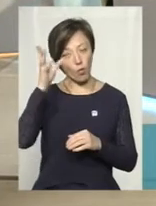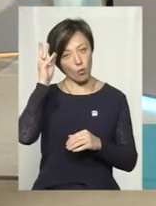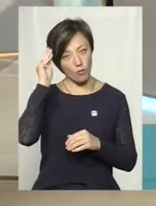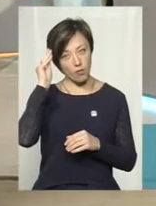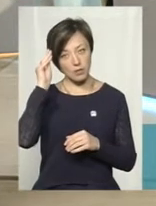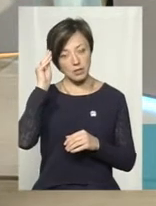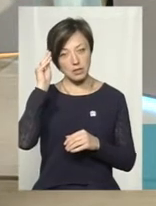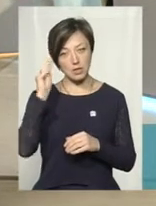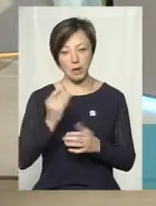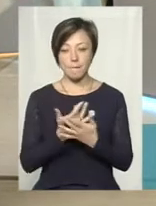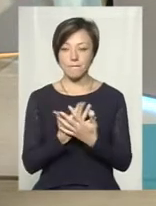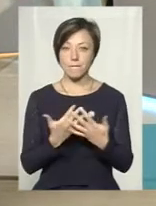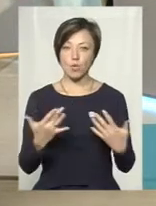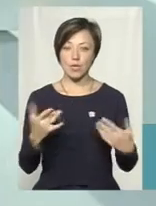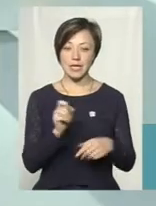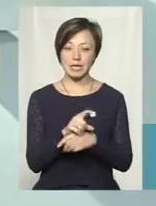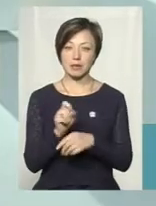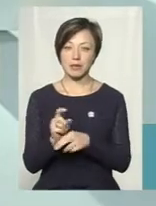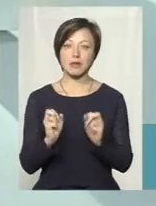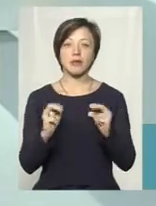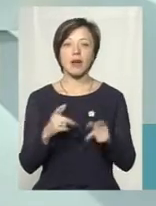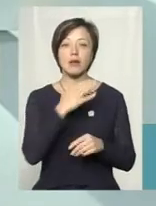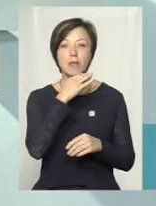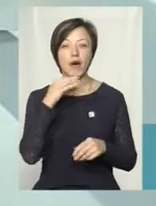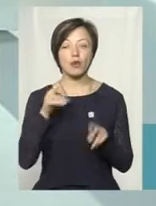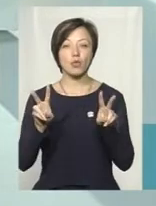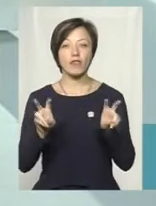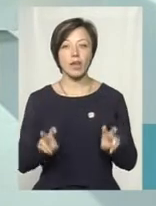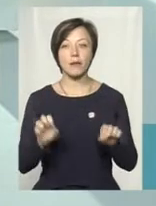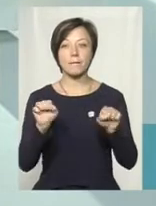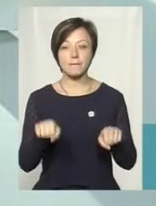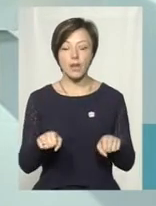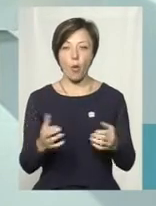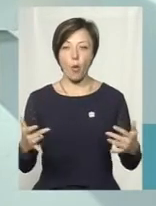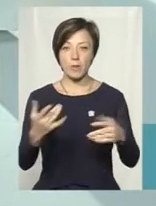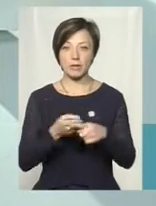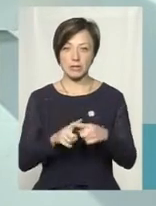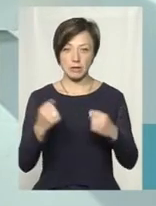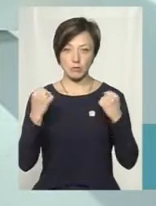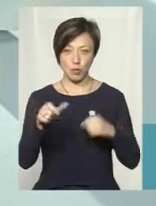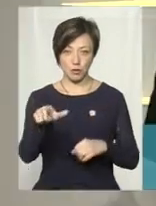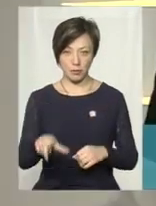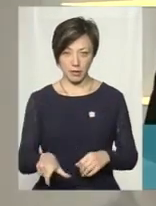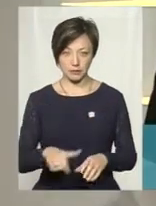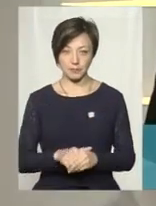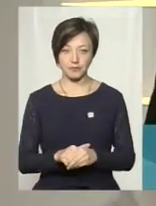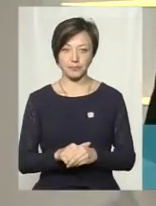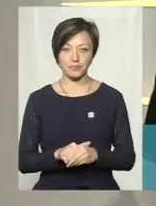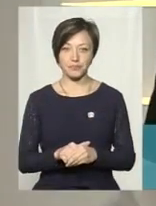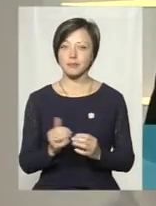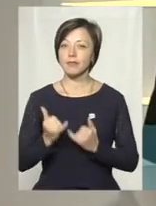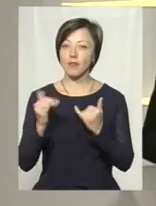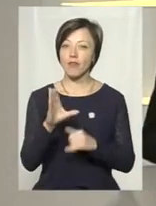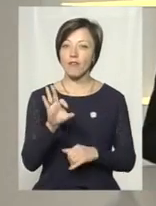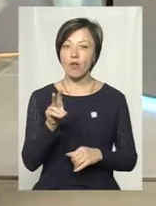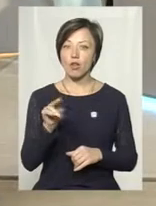враховувалася мультидисциплінарність, тобто наскільки багато видів міг охопити цей спортсмен. Пане Володимире,